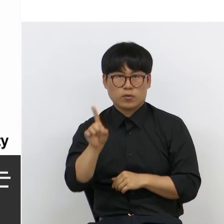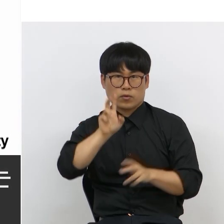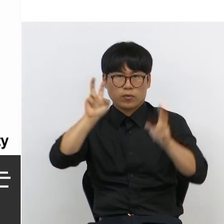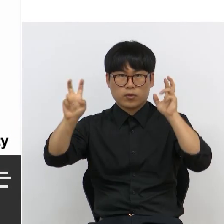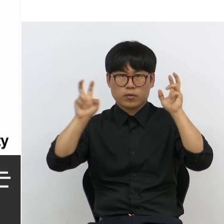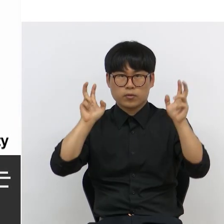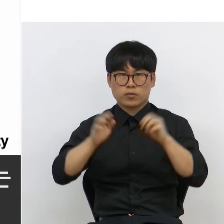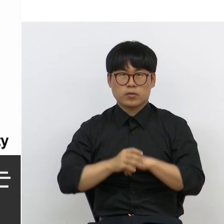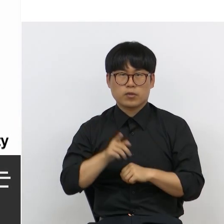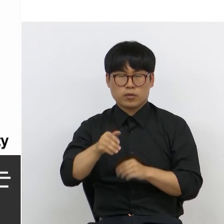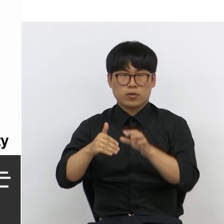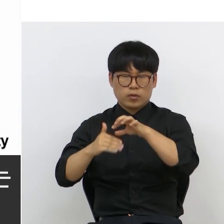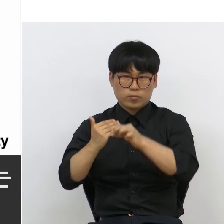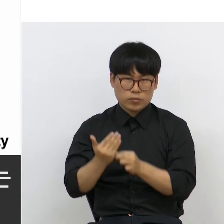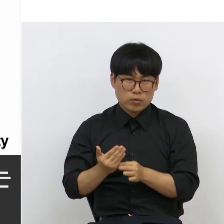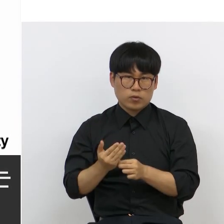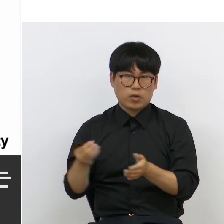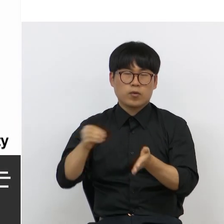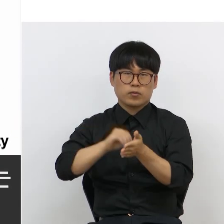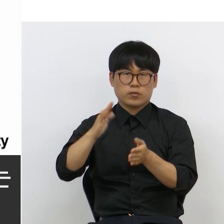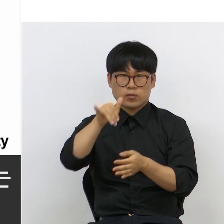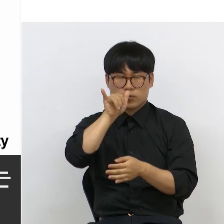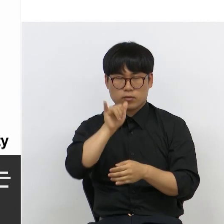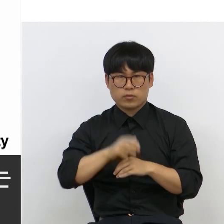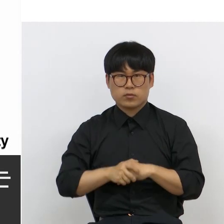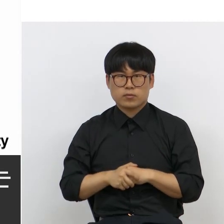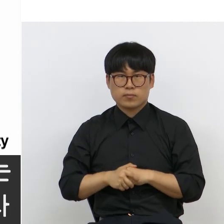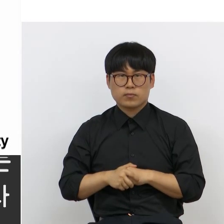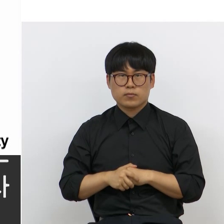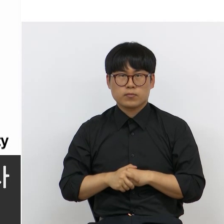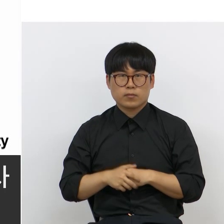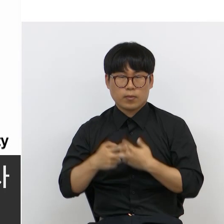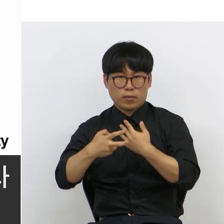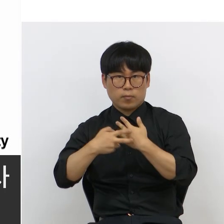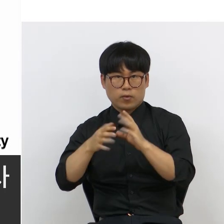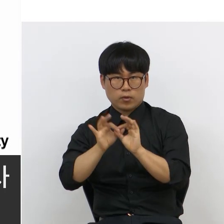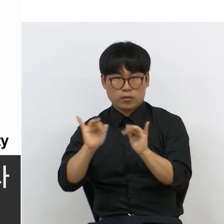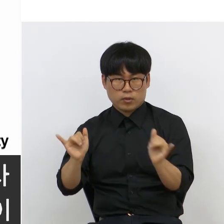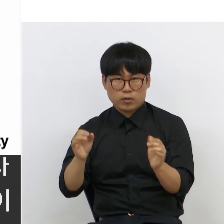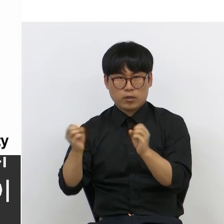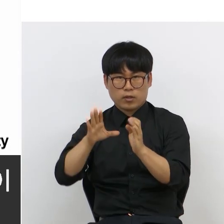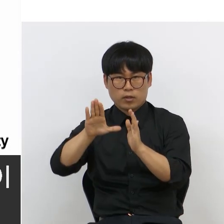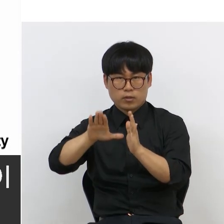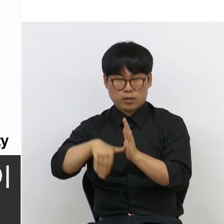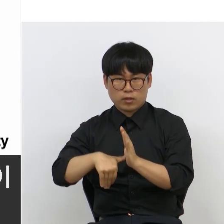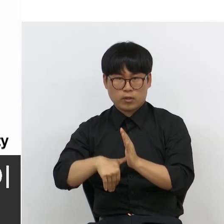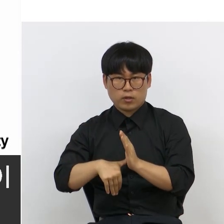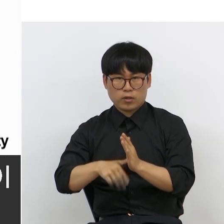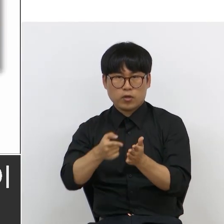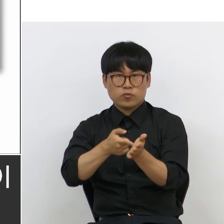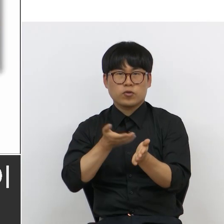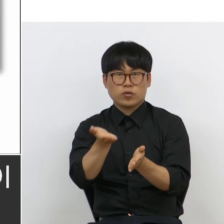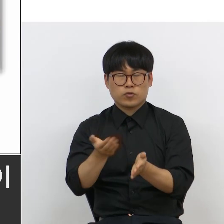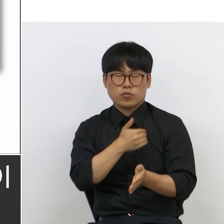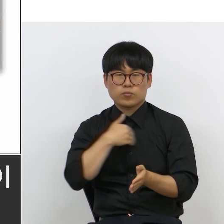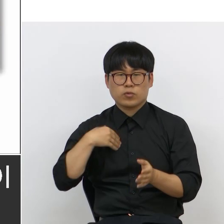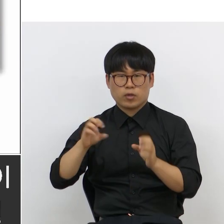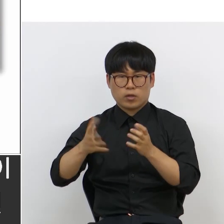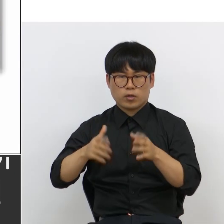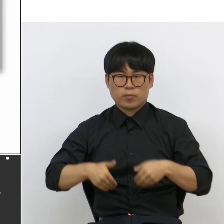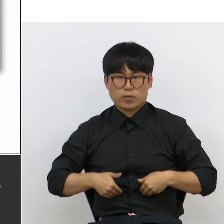회사에 그런 프로그램이 탑재가 되어 있는 것도 있어서 이런 부분을 이제 의료진하고 얘기하면 수술 전에 충분히 이런 얘기를 할 수가